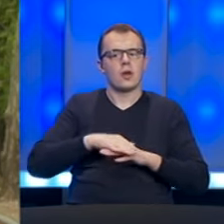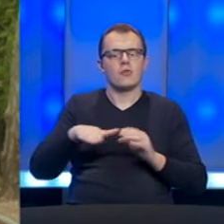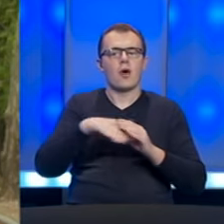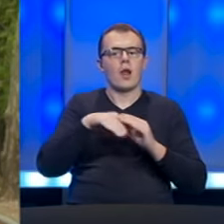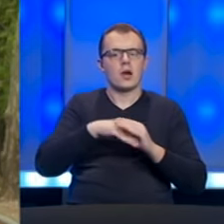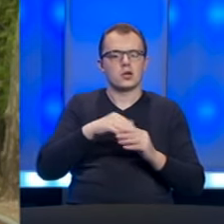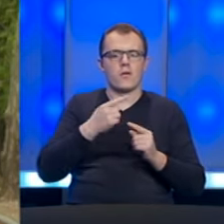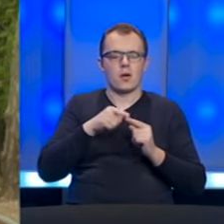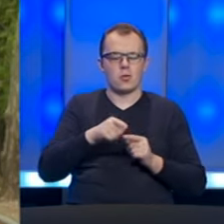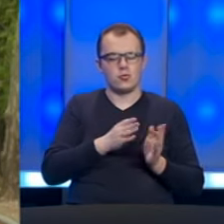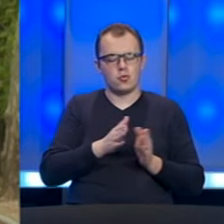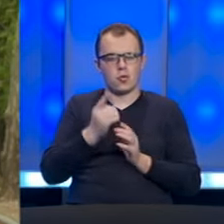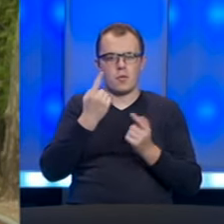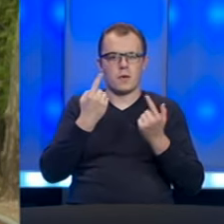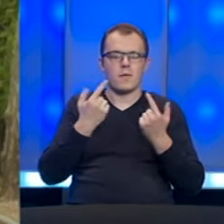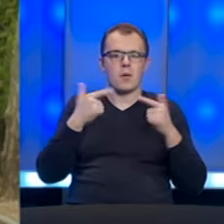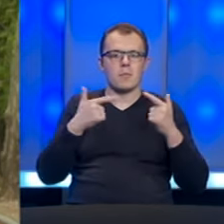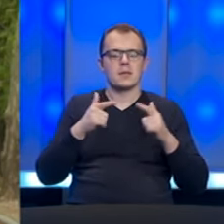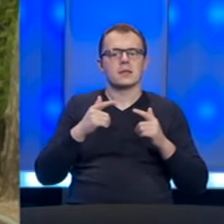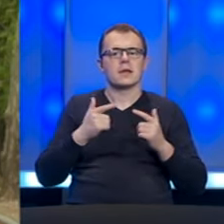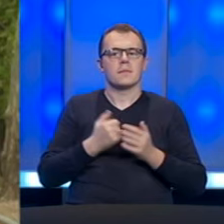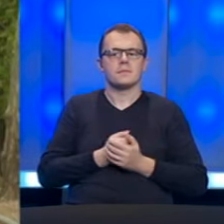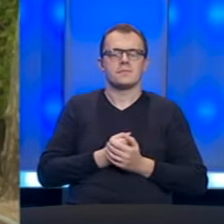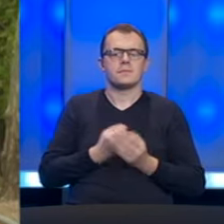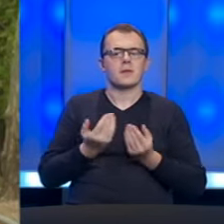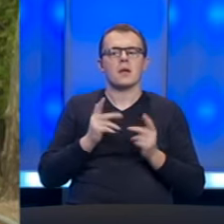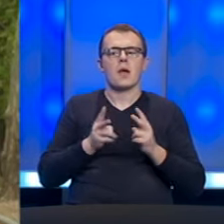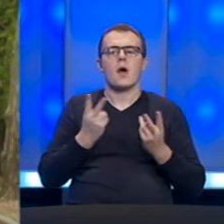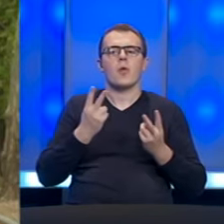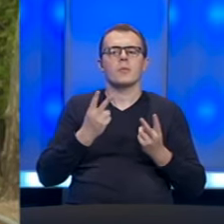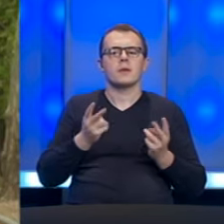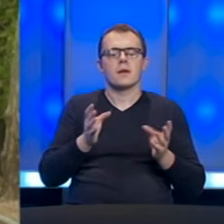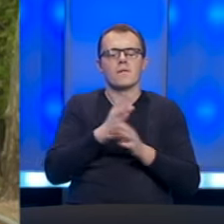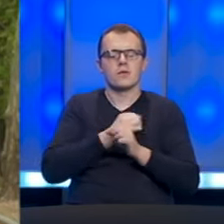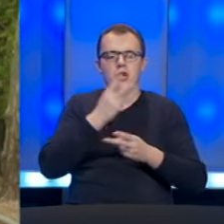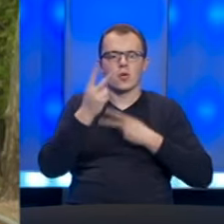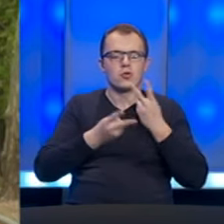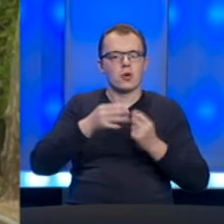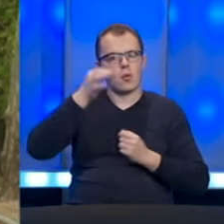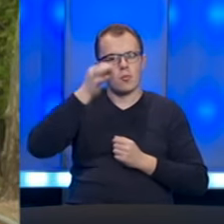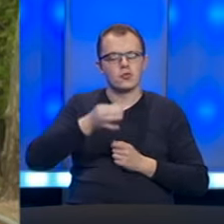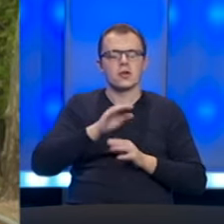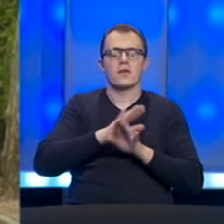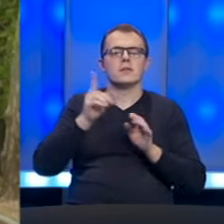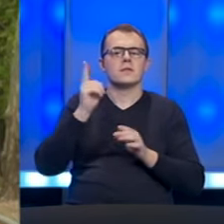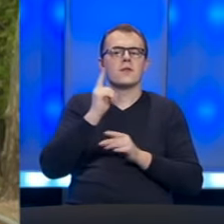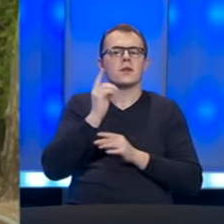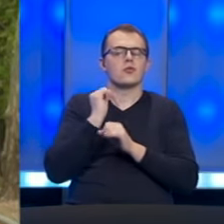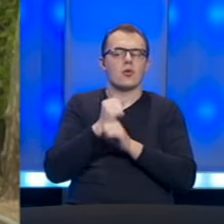tokom ovih prvomajskih praznika kako bi na određeni način vršili kontrolu poštivanja svih onih donesenih